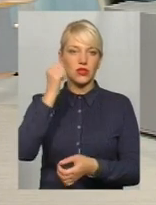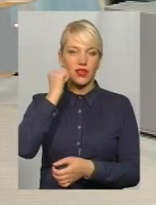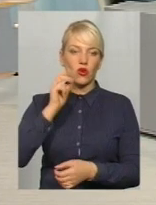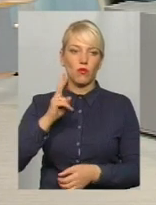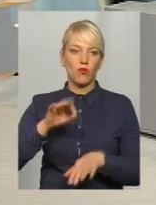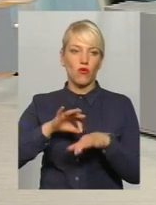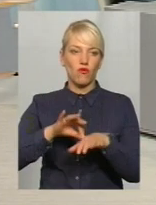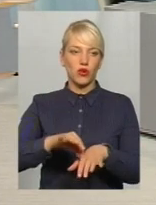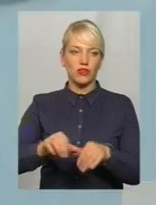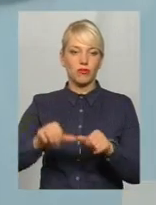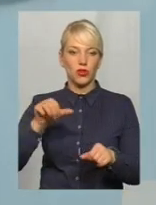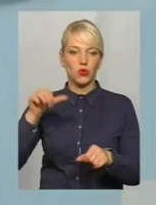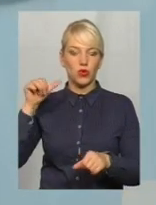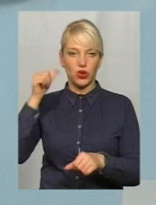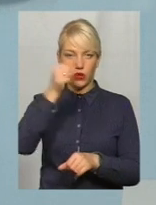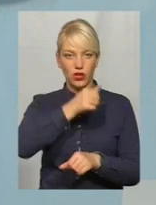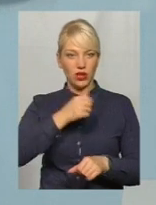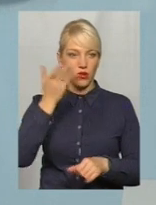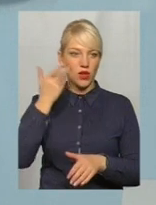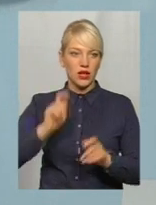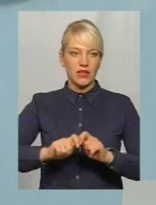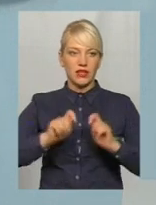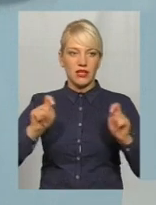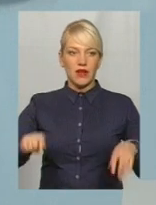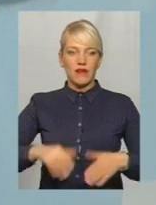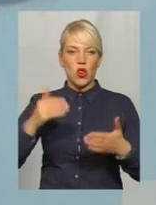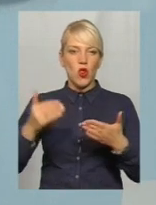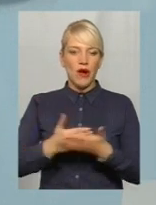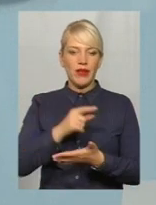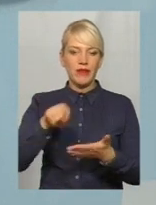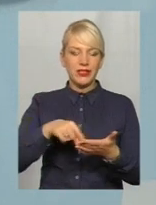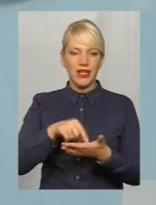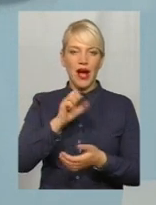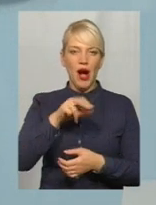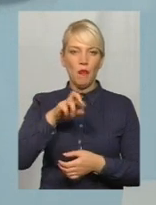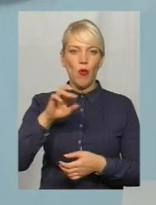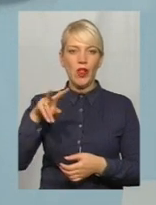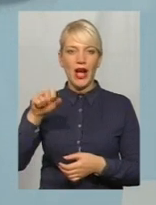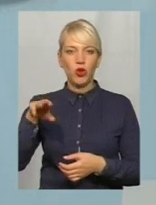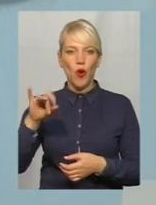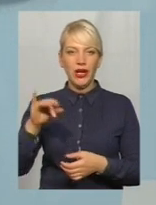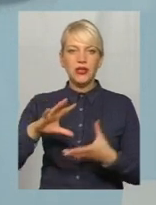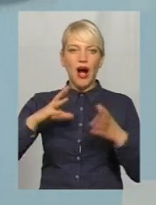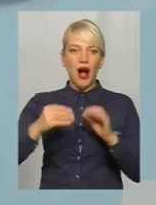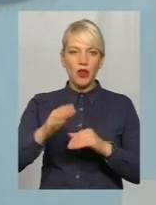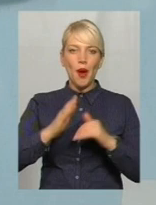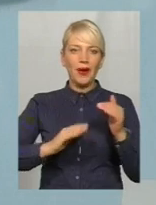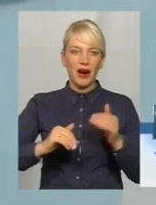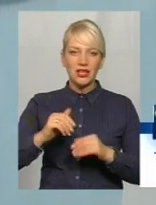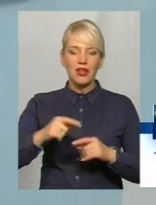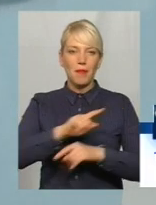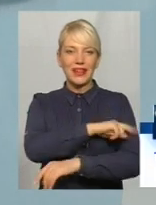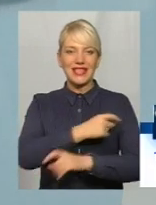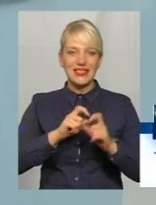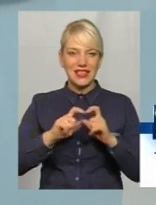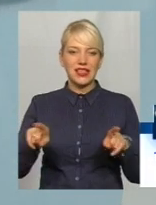проводив минулі роки, коли відкривав нові міські амбулаторії загальної практики сімейної медицини. Відкрита нова